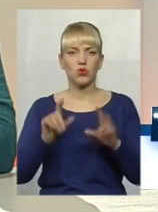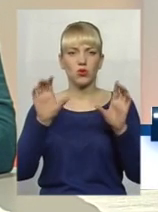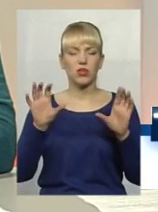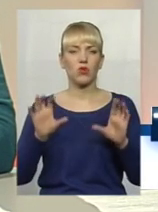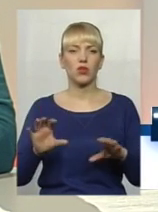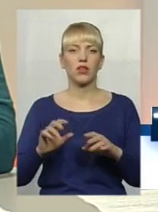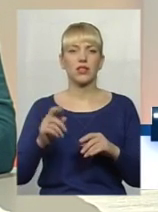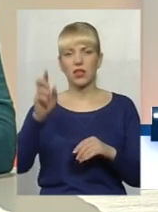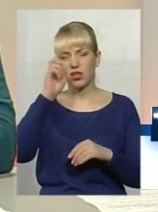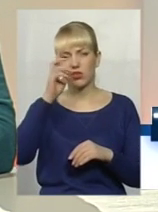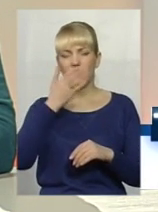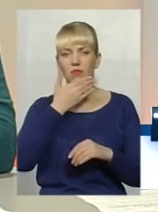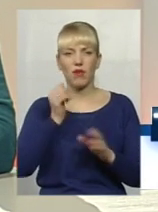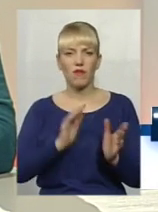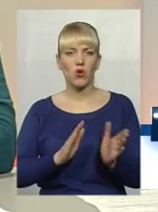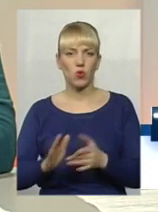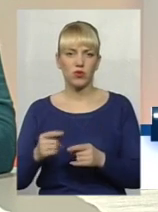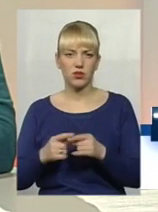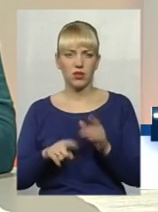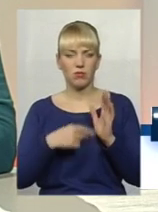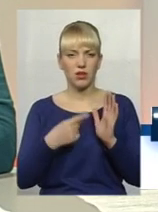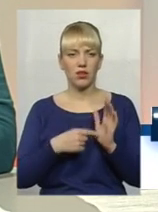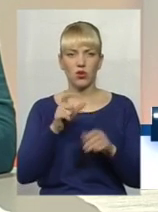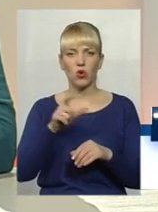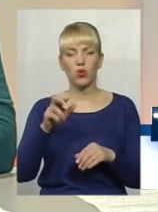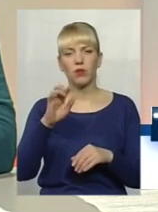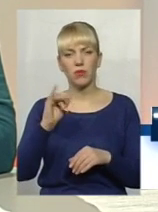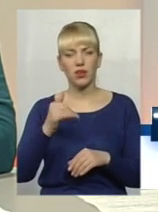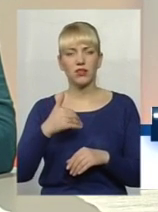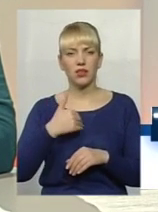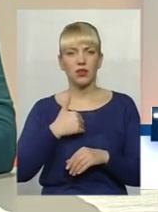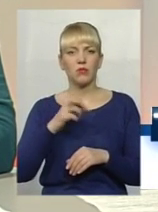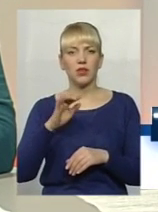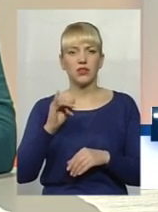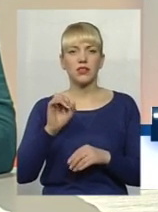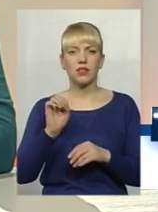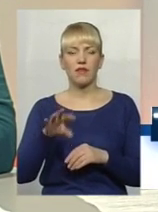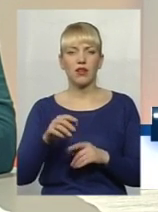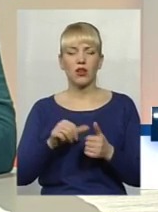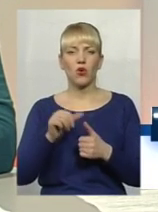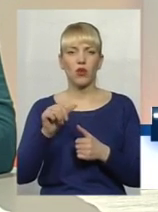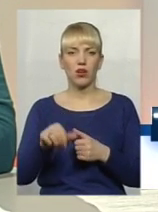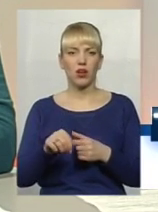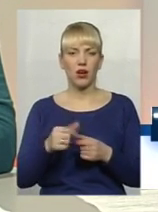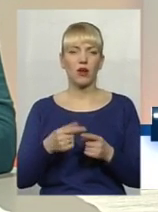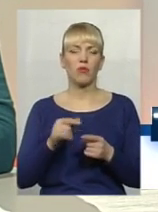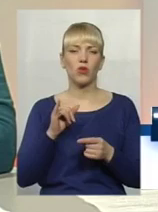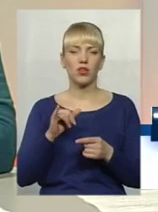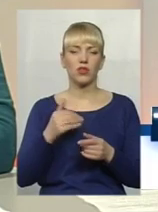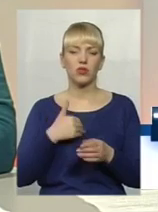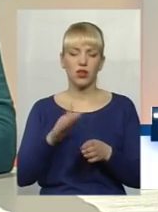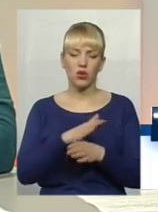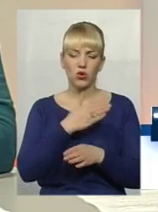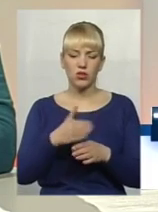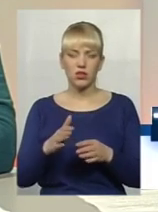законодавчо, державно не врегульовані ці питання. Люди просто, вони б хотіли здавати окремо, вони б хотіли роздільний збір